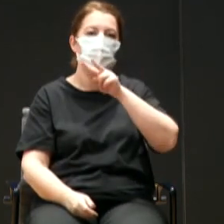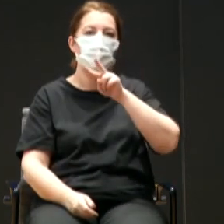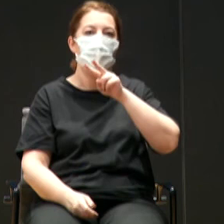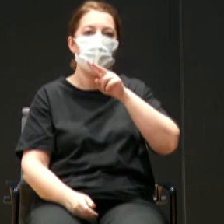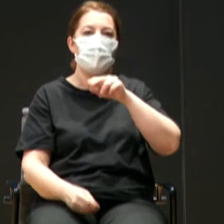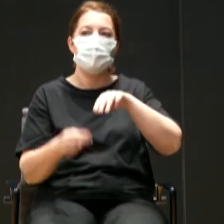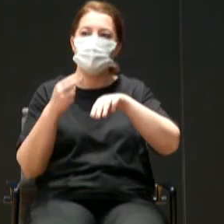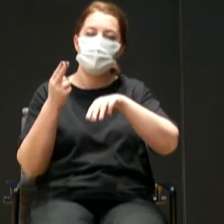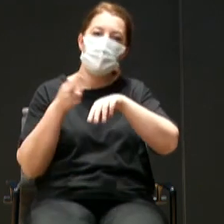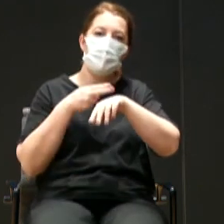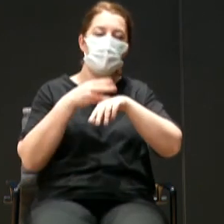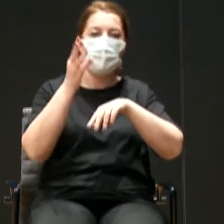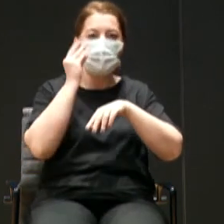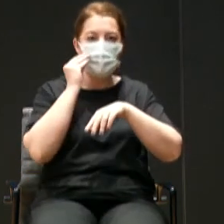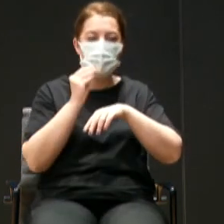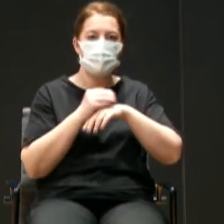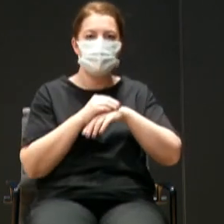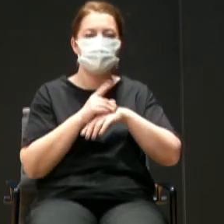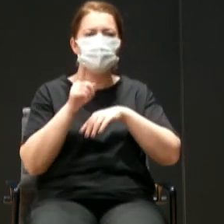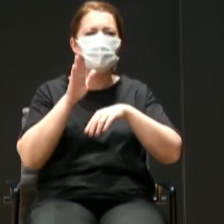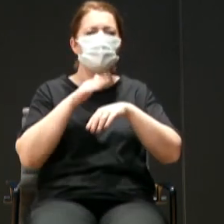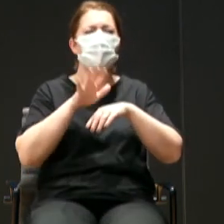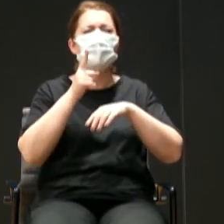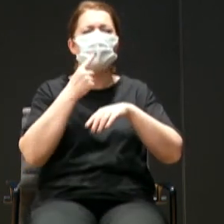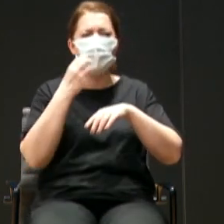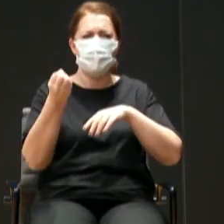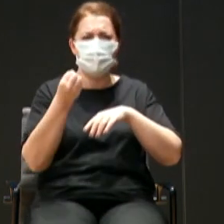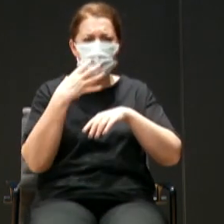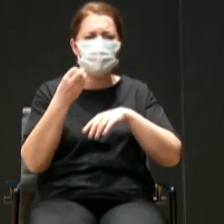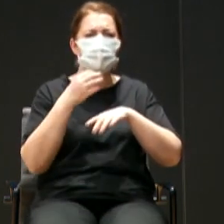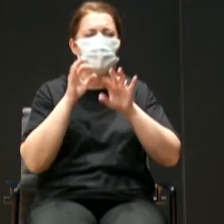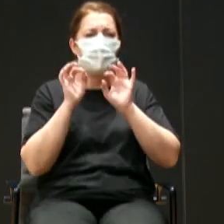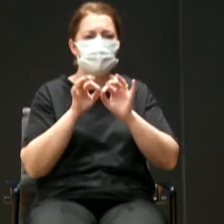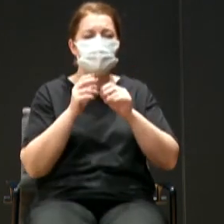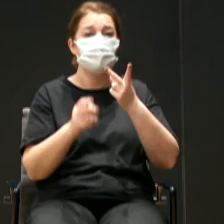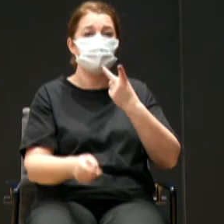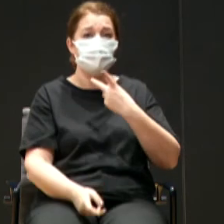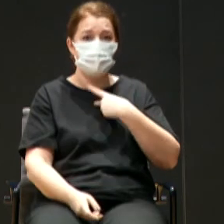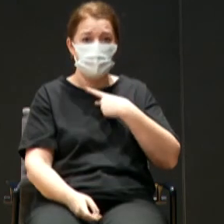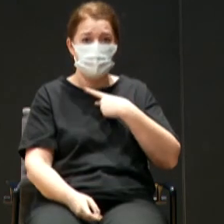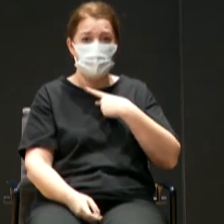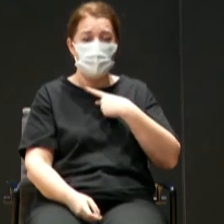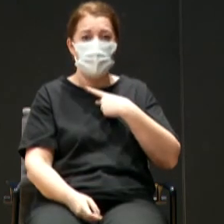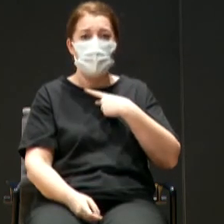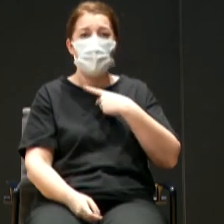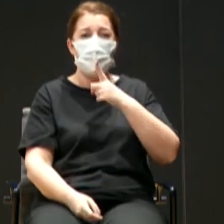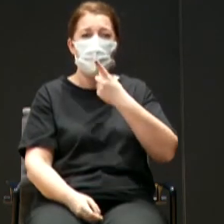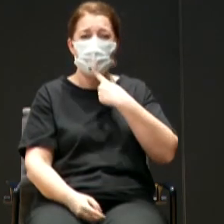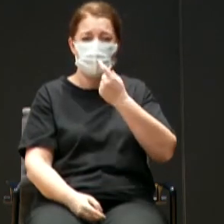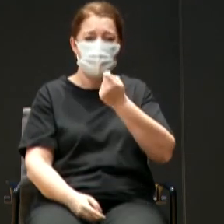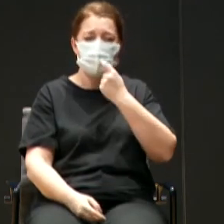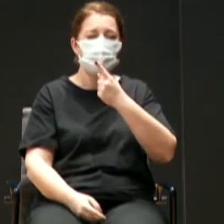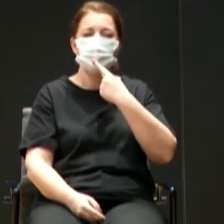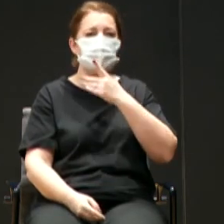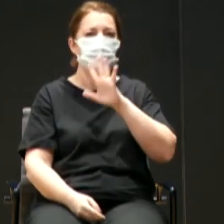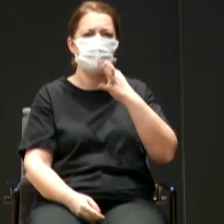meclistir burada haddini aşıyor. Yapmadığı hakaret kalmıyor. Bana haddini aştın diyecek birisi değildir. Bunu